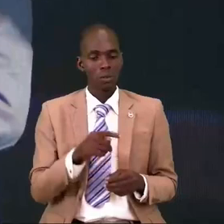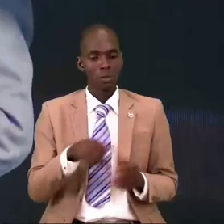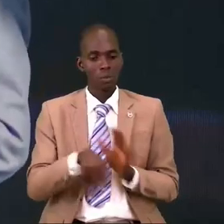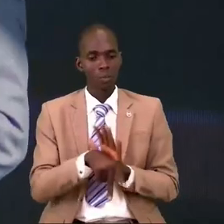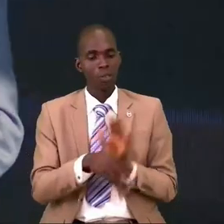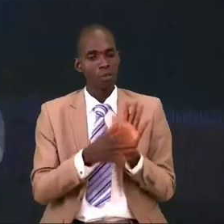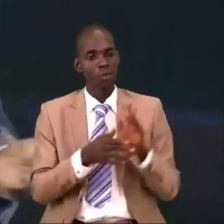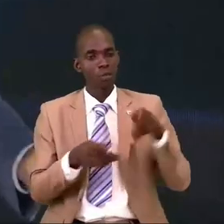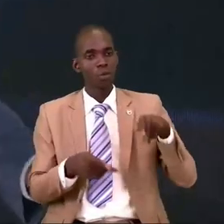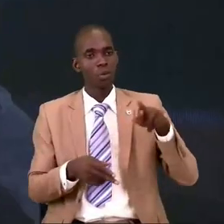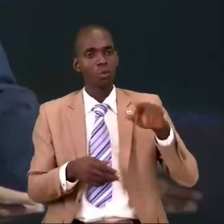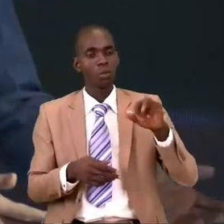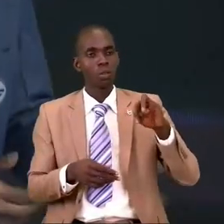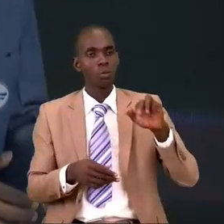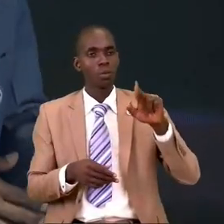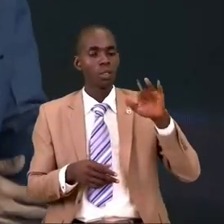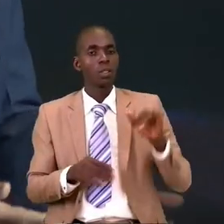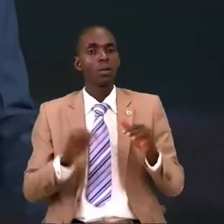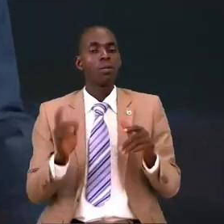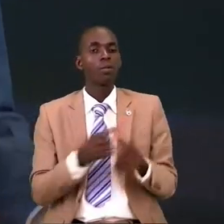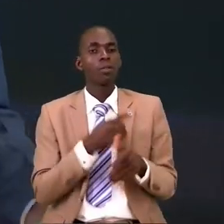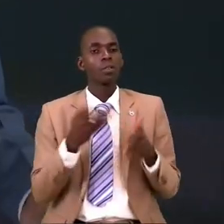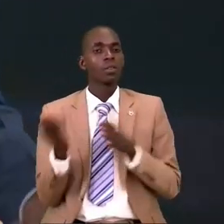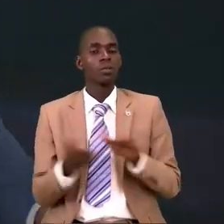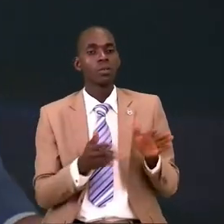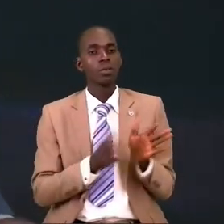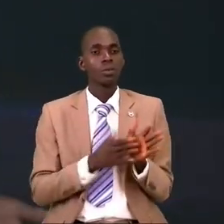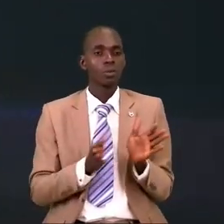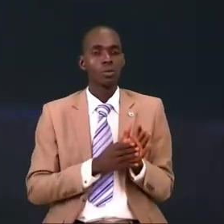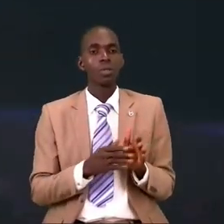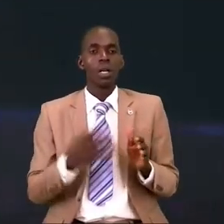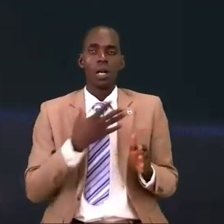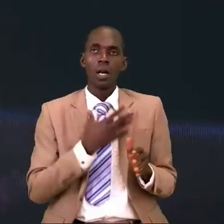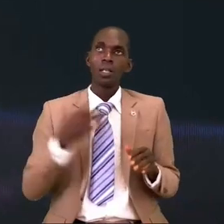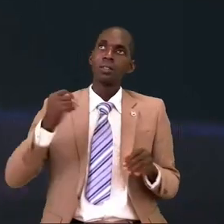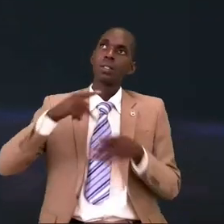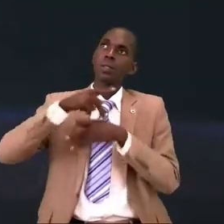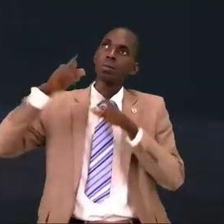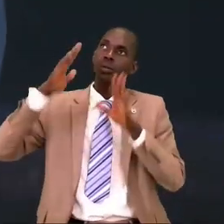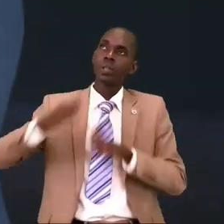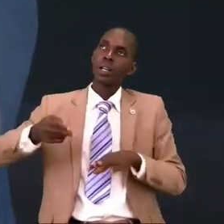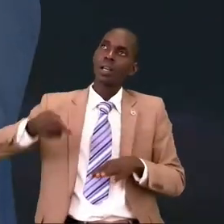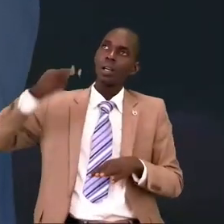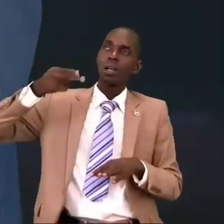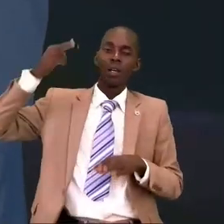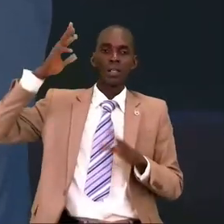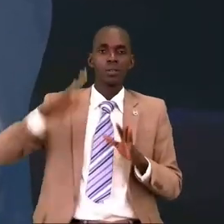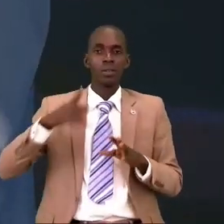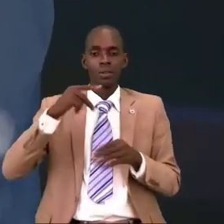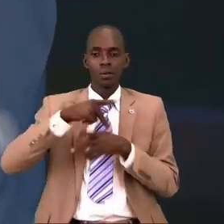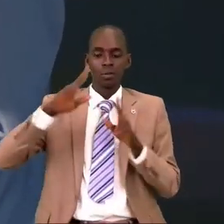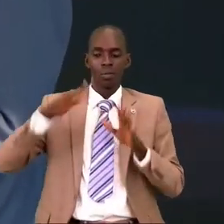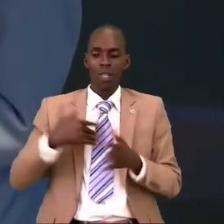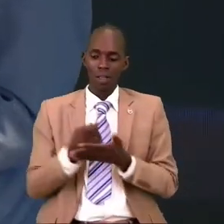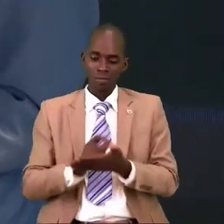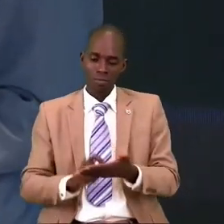cette fille, le professeur a écrit quelque chose et l'enfant du primaire, l'écolier du primaire, essaie de lire, de comprendre. Et l'enfant